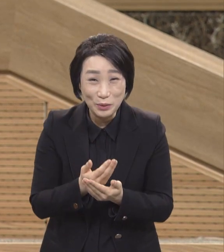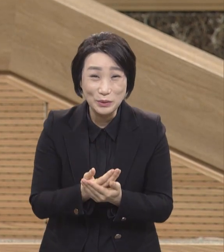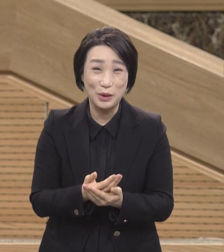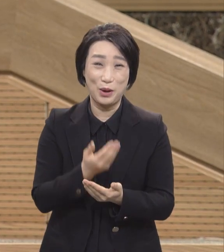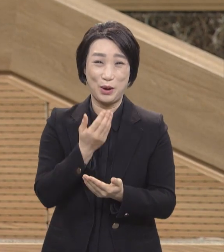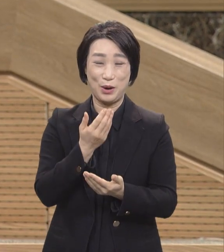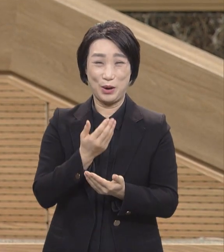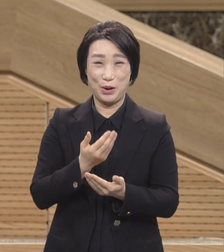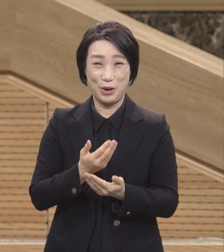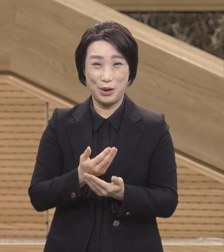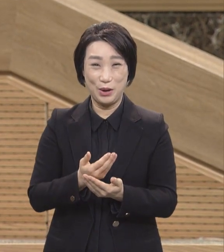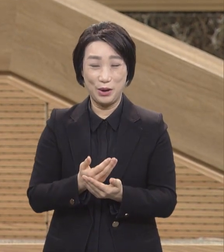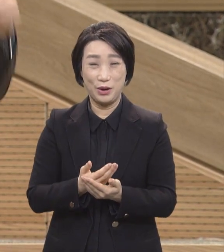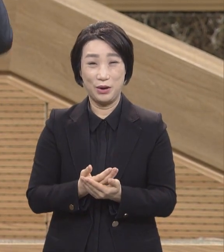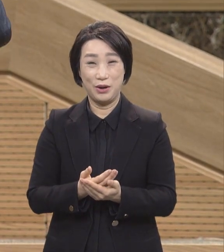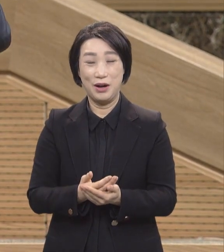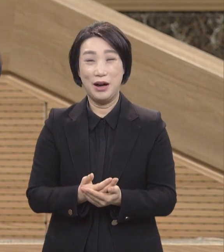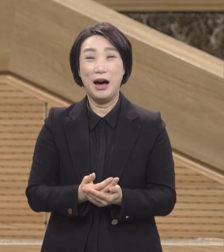하소서.